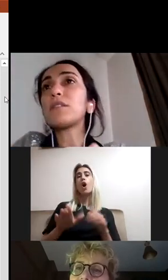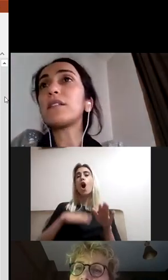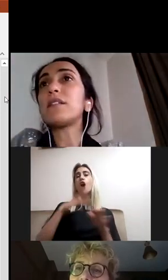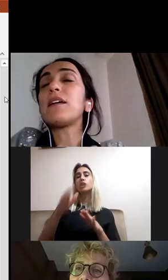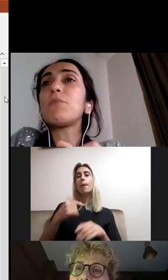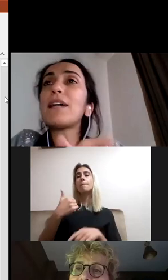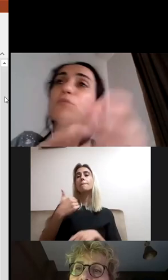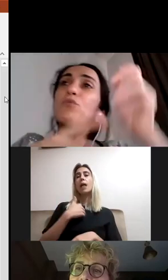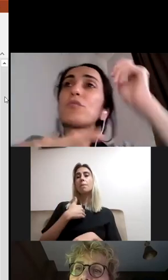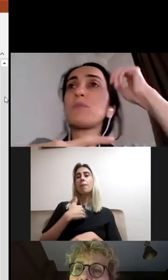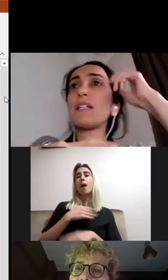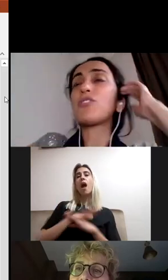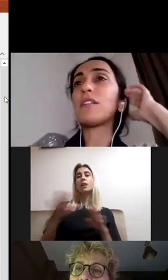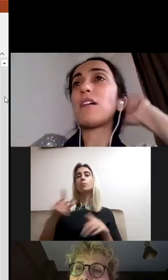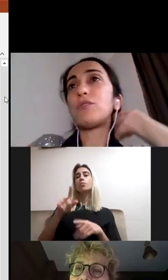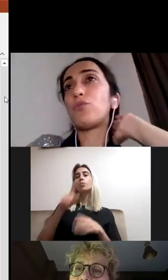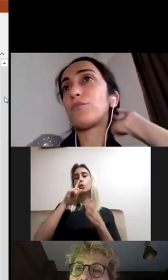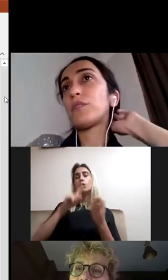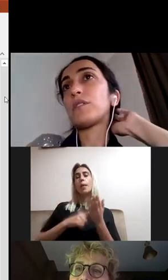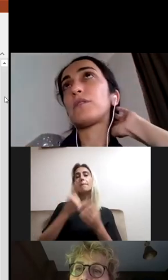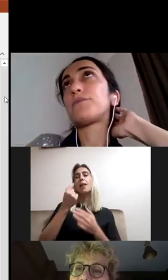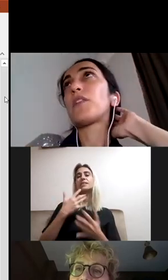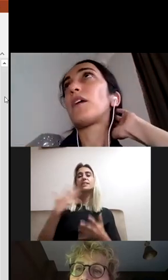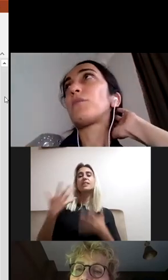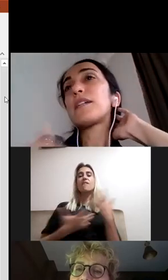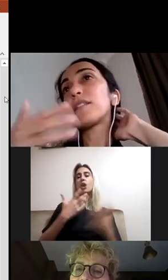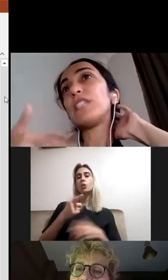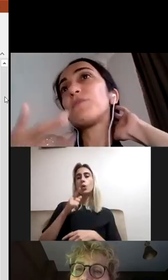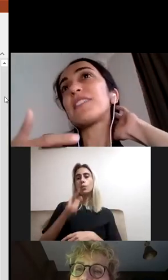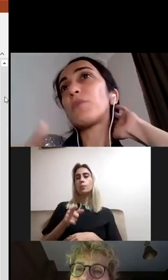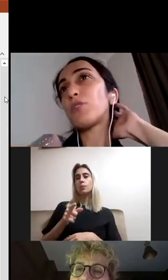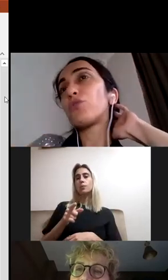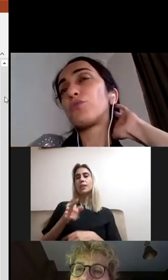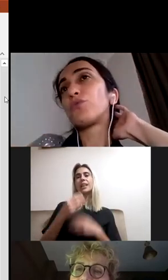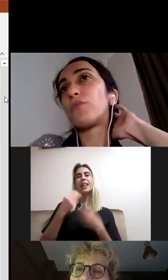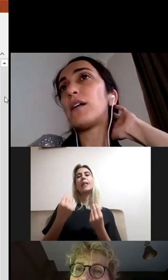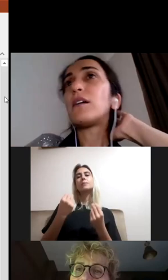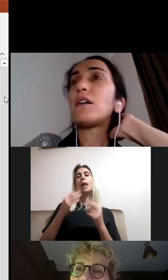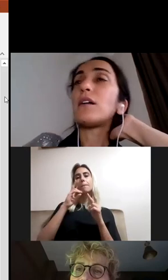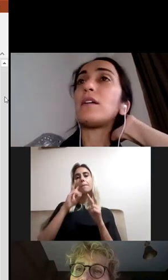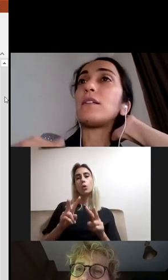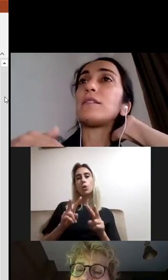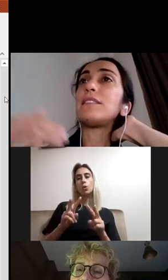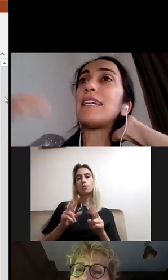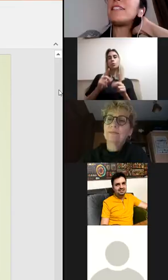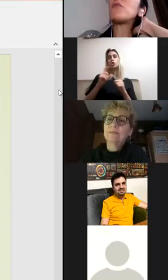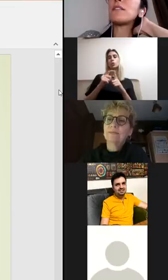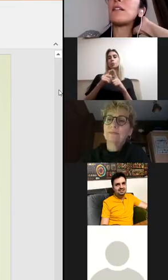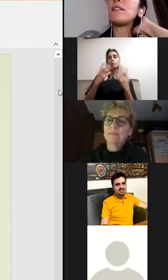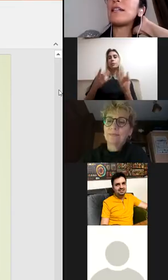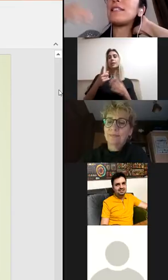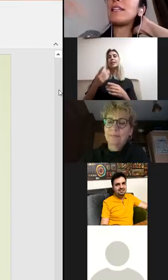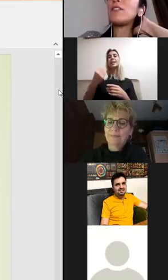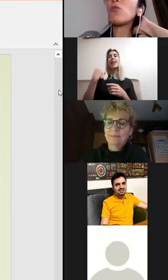benim artık hani belki bu noktada biraz şey davranıyorum. Biraz da iyimser bakıyorum duruma. Yeni